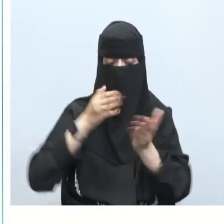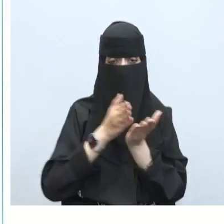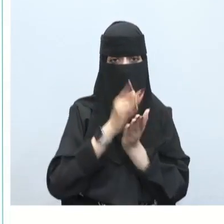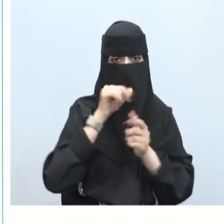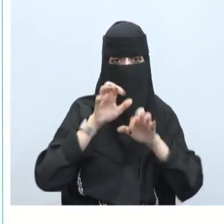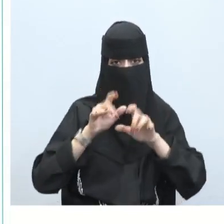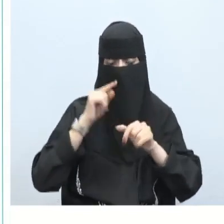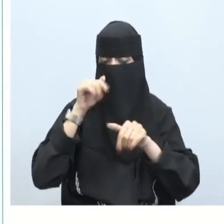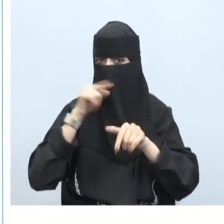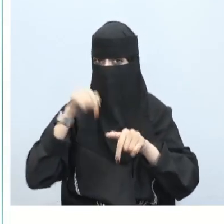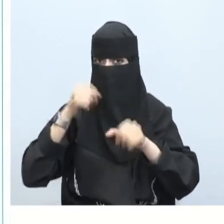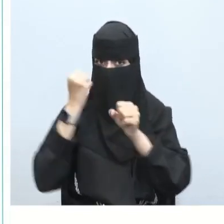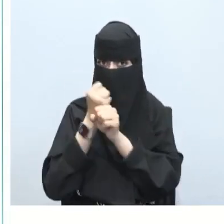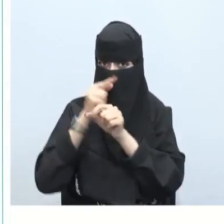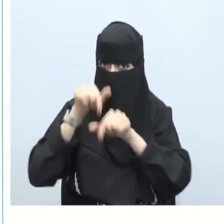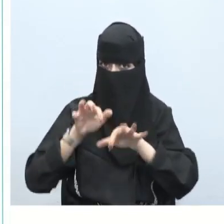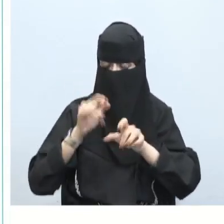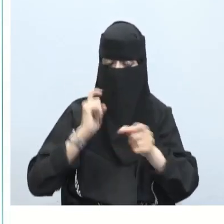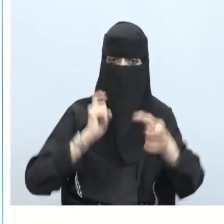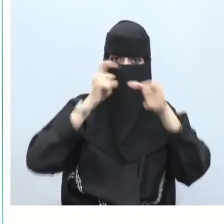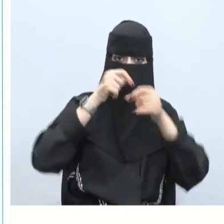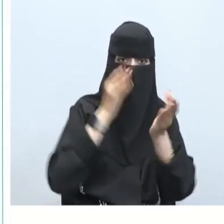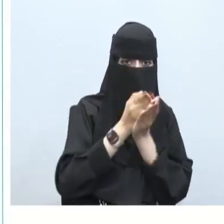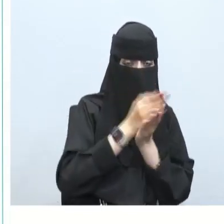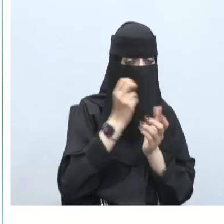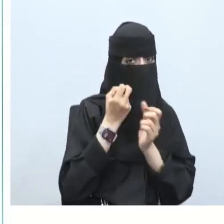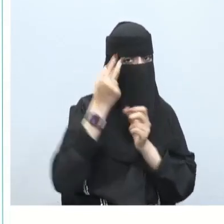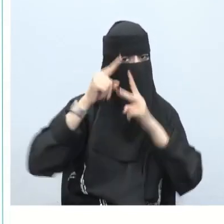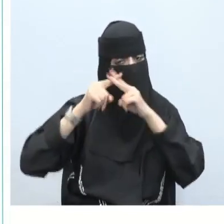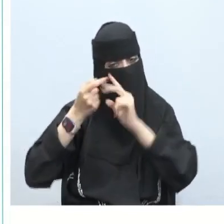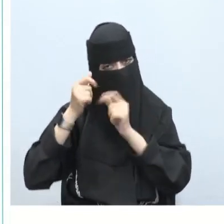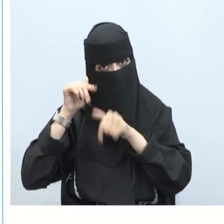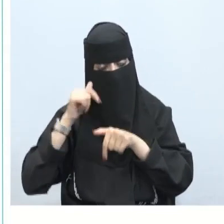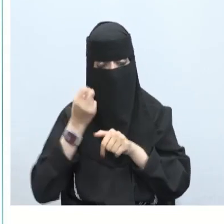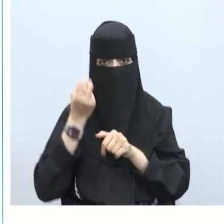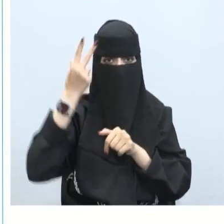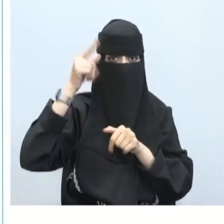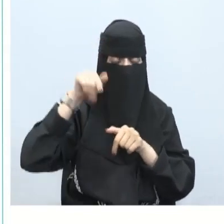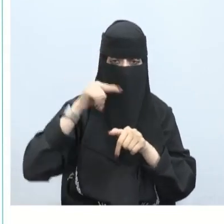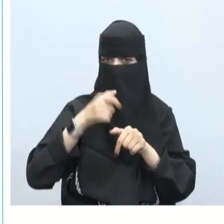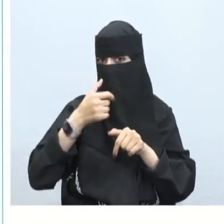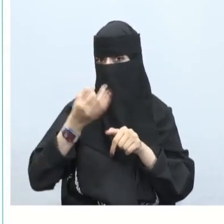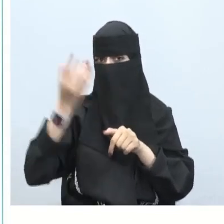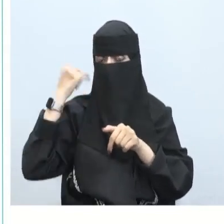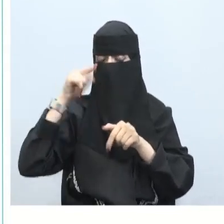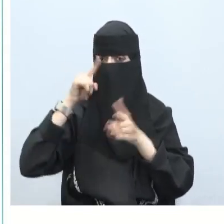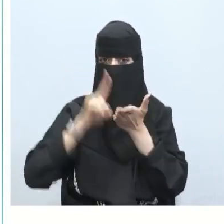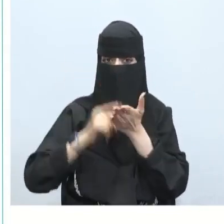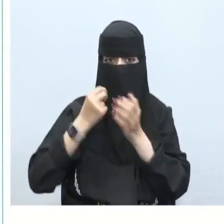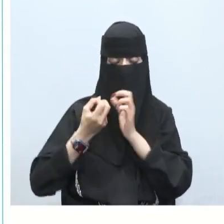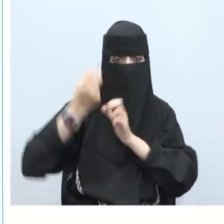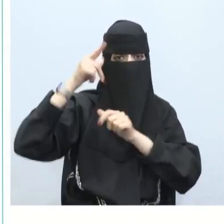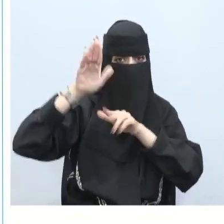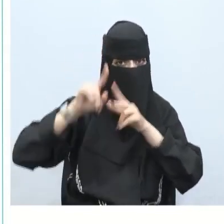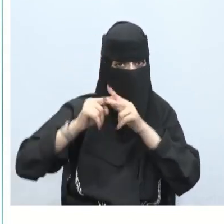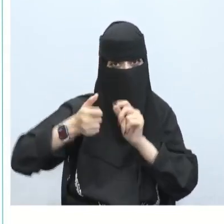التقنيه لذلك نوظف التقنيه لكي نصل الى طرق ايضا مبتكره ابداعيه وح ذكرنا سابقا في الدرس السابق ان الابتكار هو